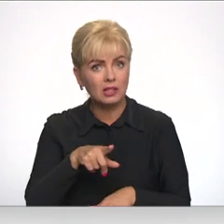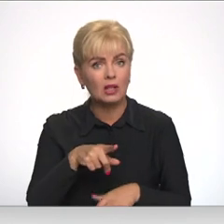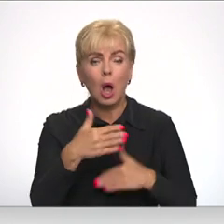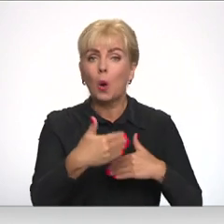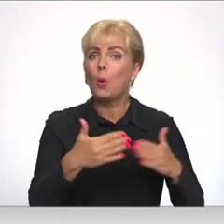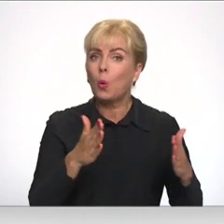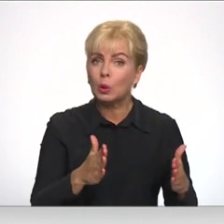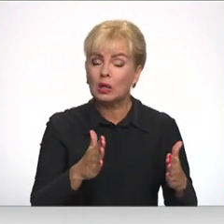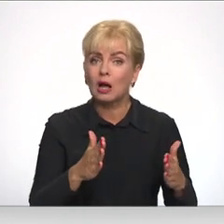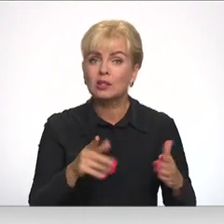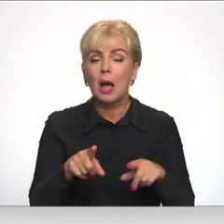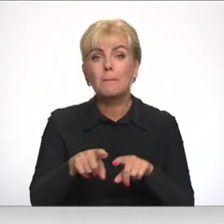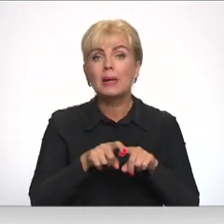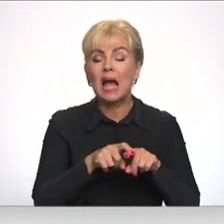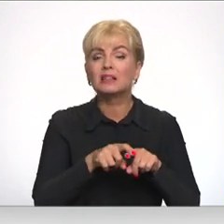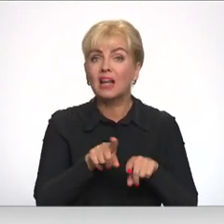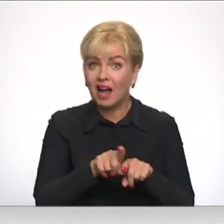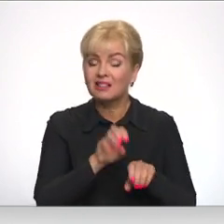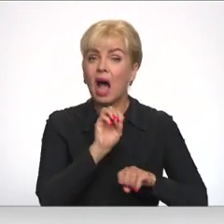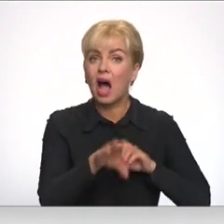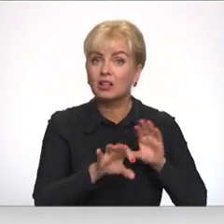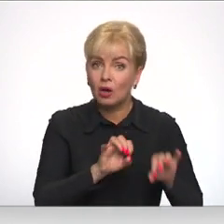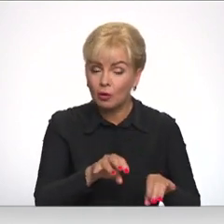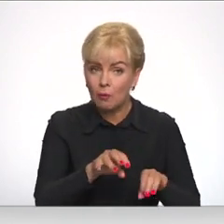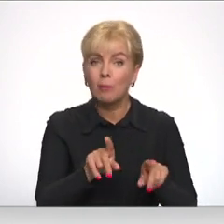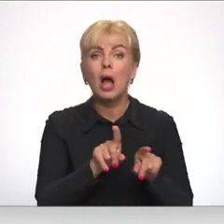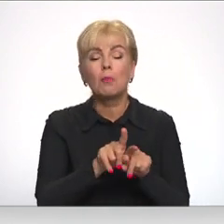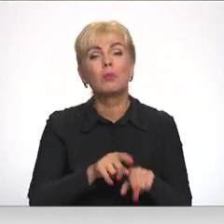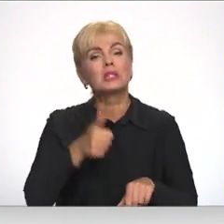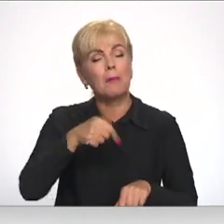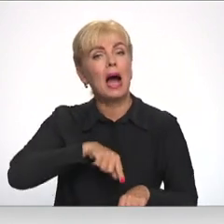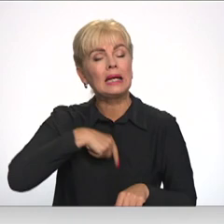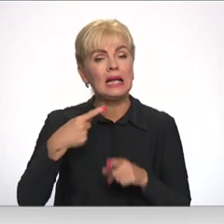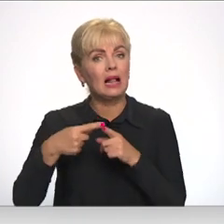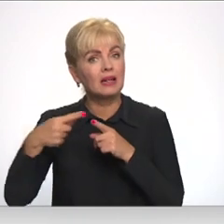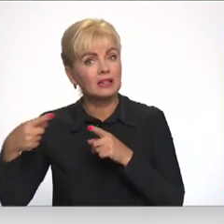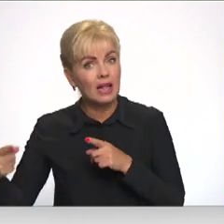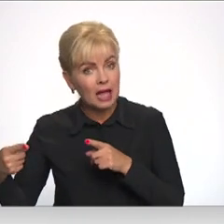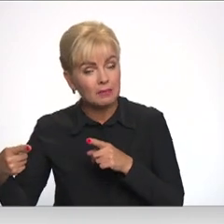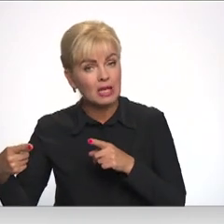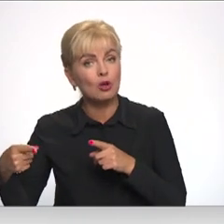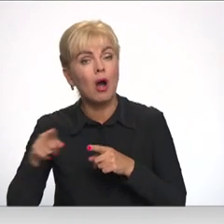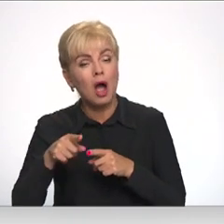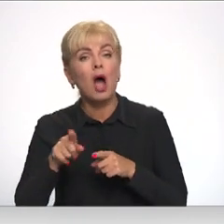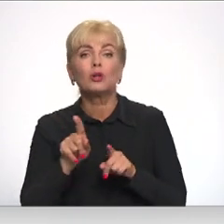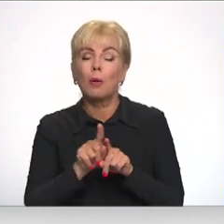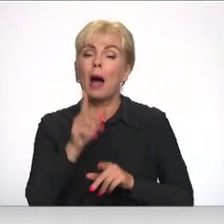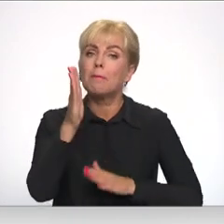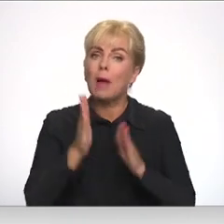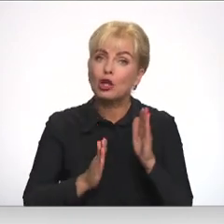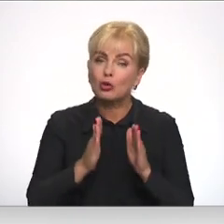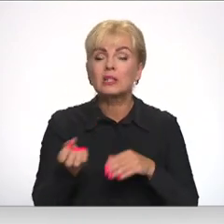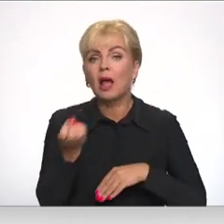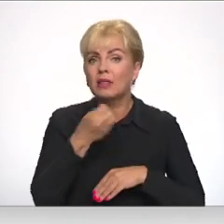urnas piesaista atkritumus, un mūsu filozofija tomēr ilgtermiņā ir iet uz to gan mežos, gan dārzos un